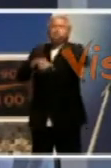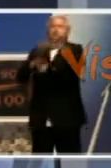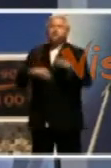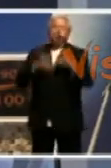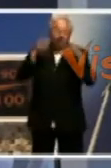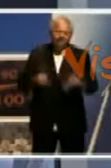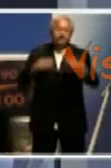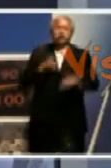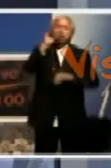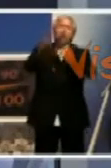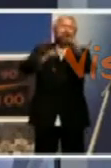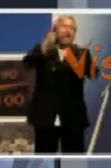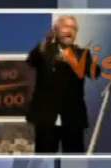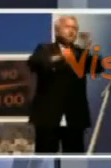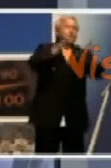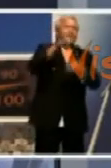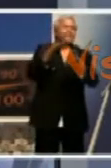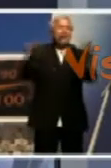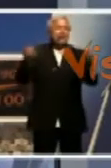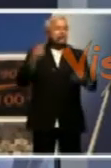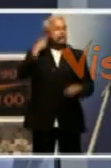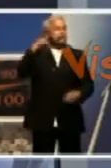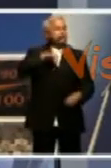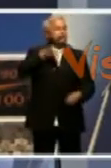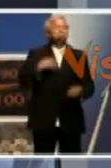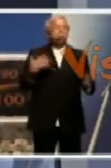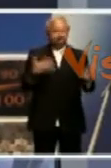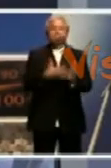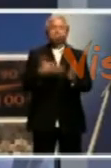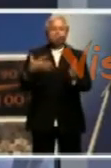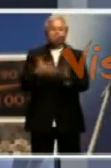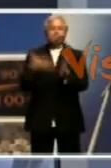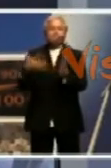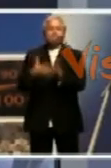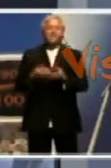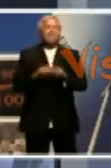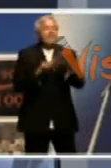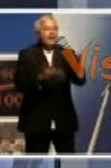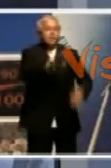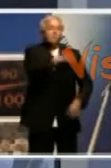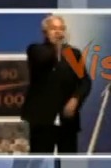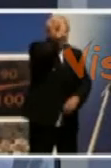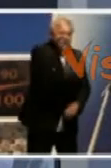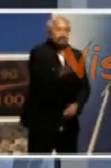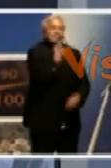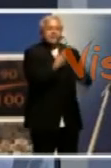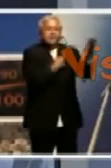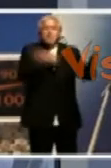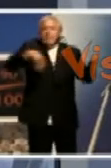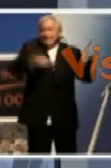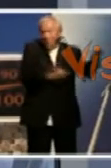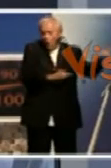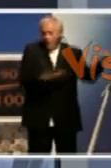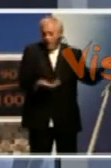sondaggio in tanti avvertano la difficoltà di dare a Cesare quel che è di Cesare o in questo senso a Marchionne quel che è di